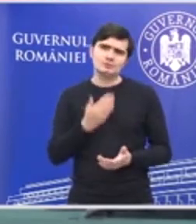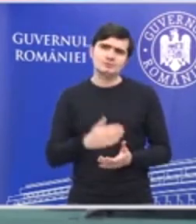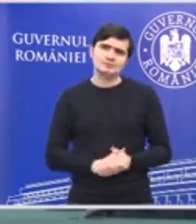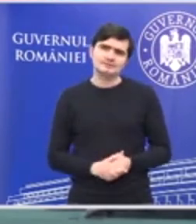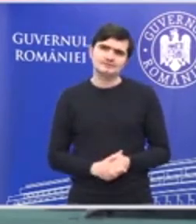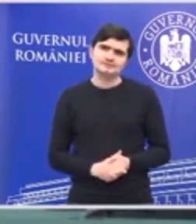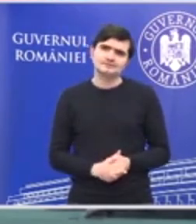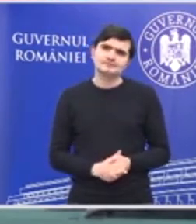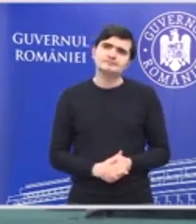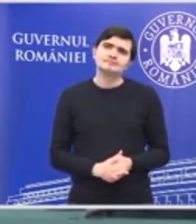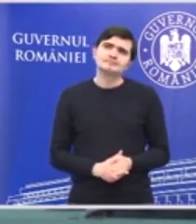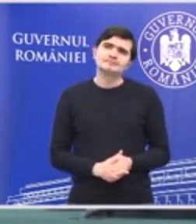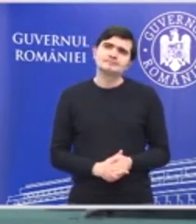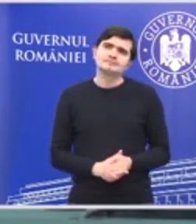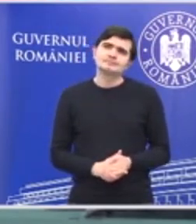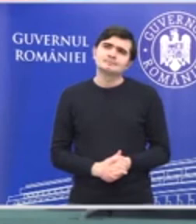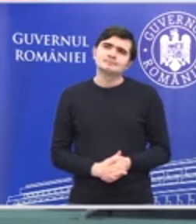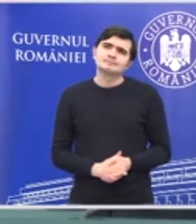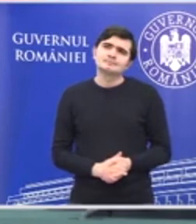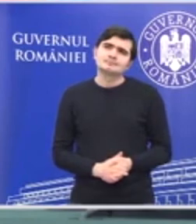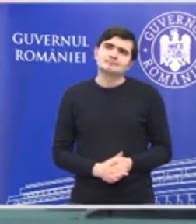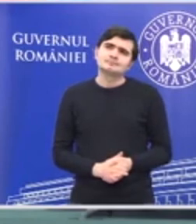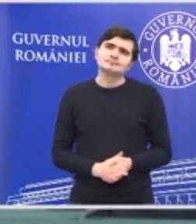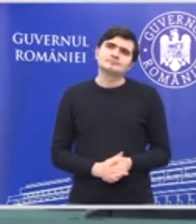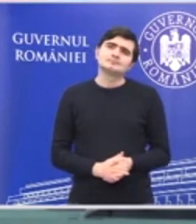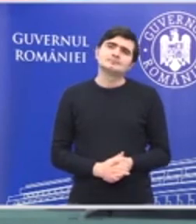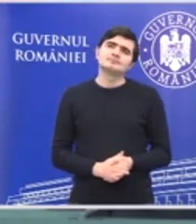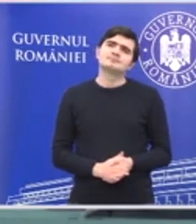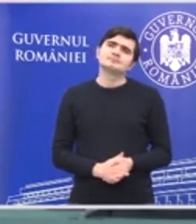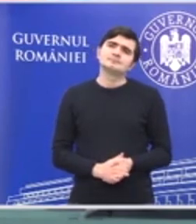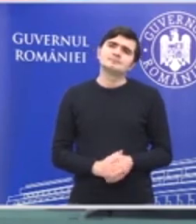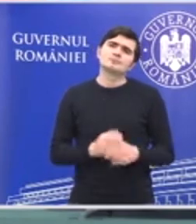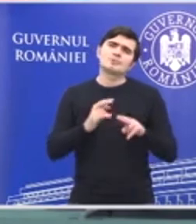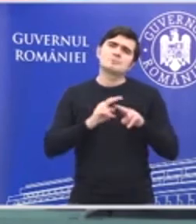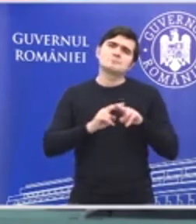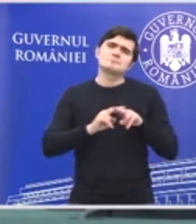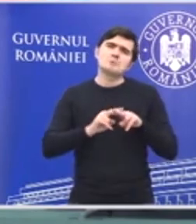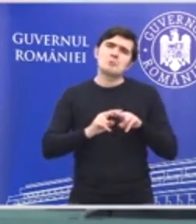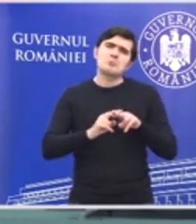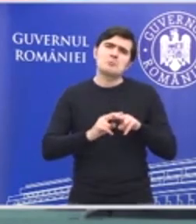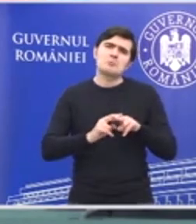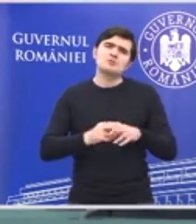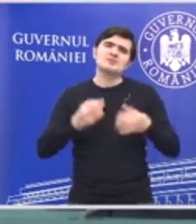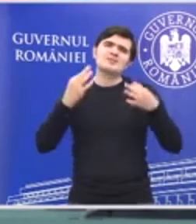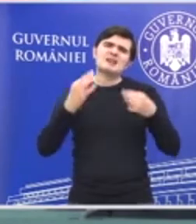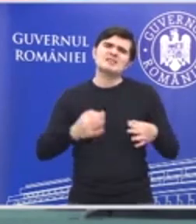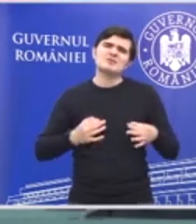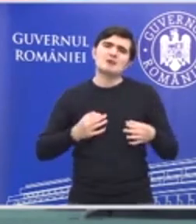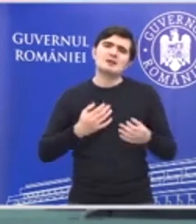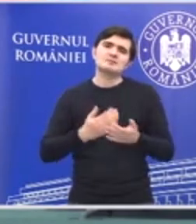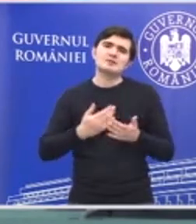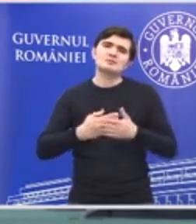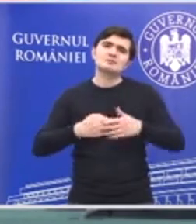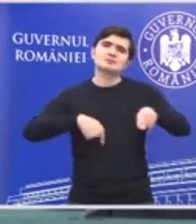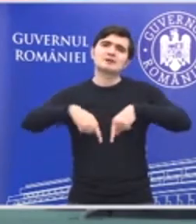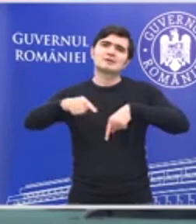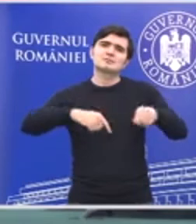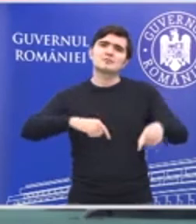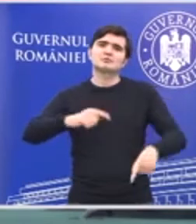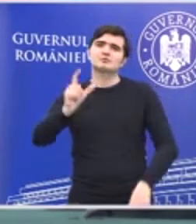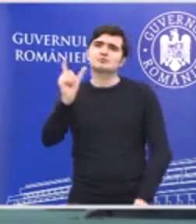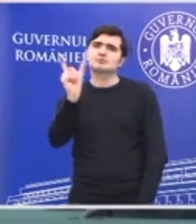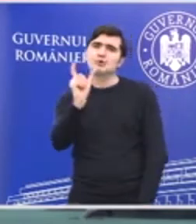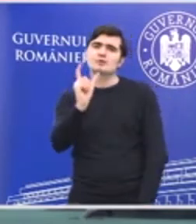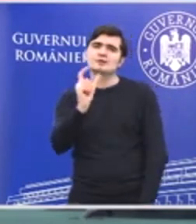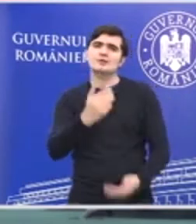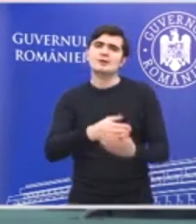plăcere! Silvian Drăndafir, Metropola TV. Cum veți asigura transportul dozelor pentru cabinetele menților de